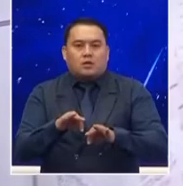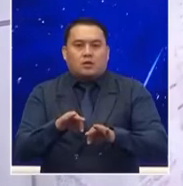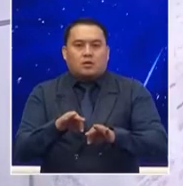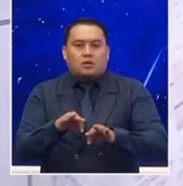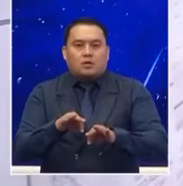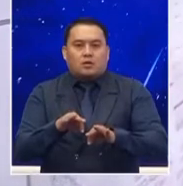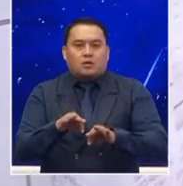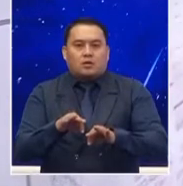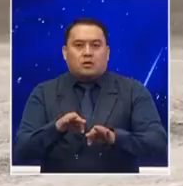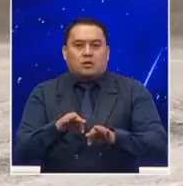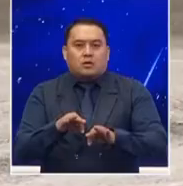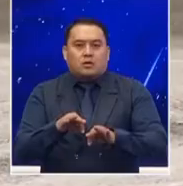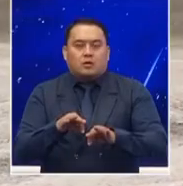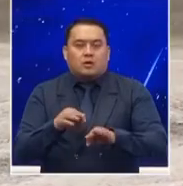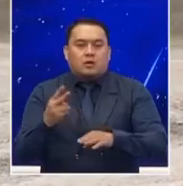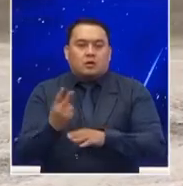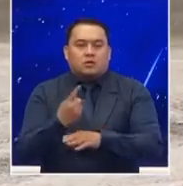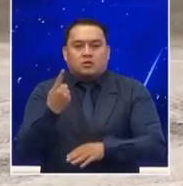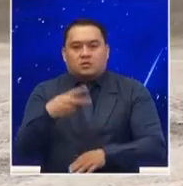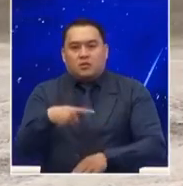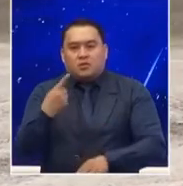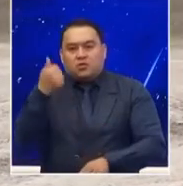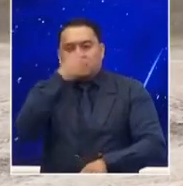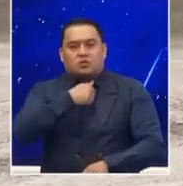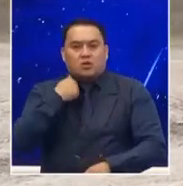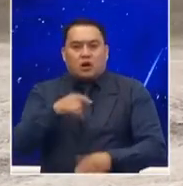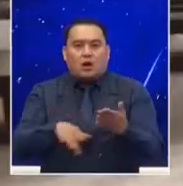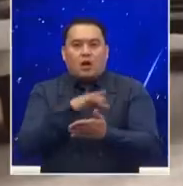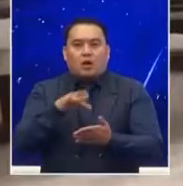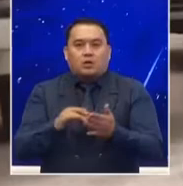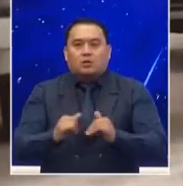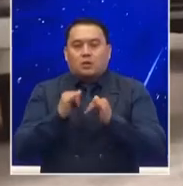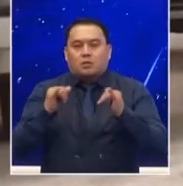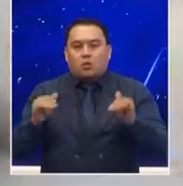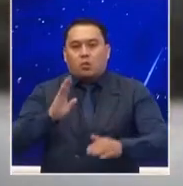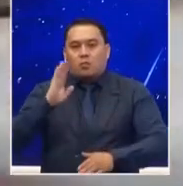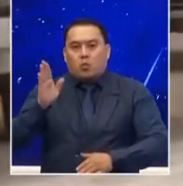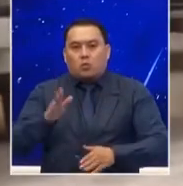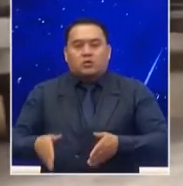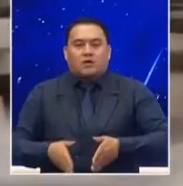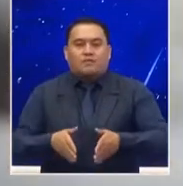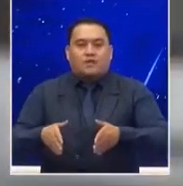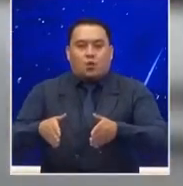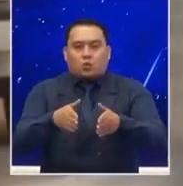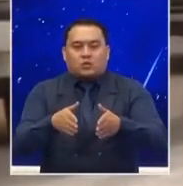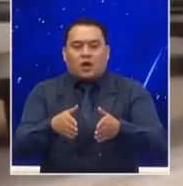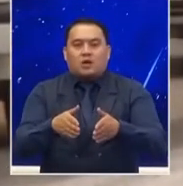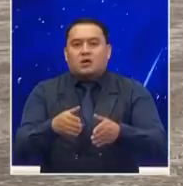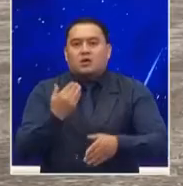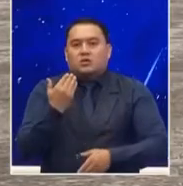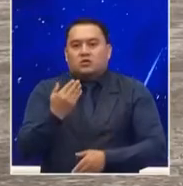жағын қосымша кіргіземіз енді. 2021 жыл қаланы дамыта түсер жыл болмақ. Тек автотранспорт инфрақұрылымы